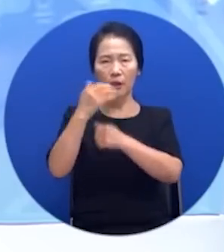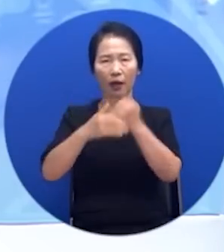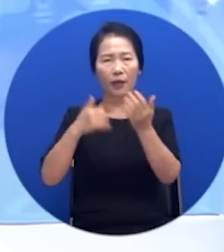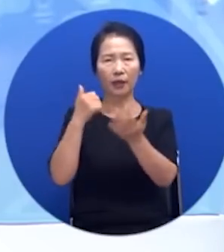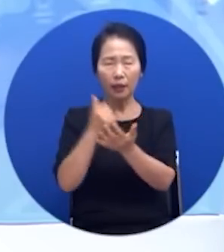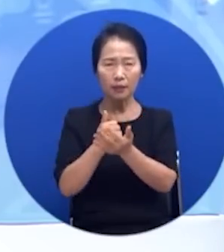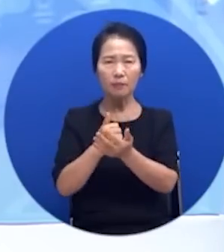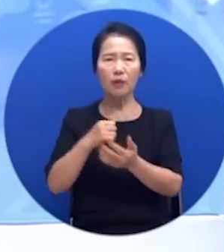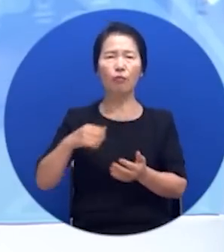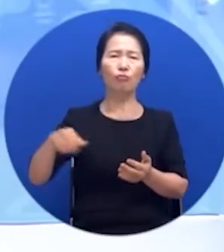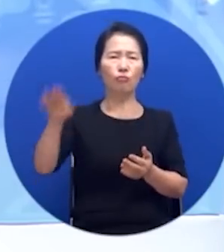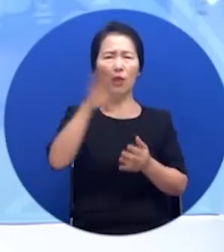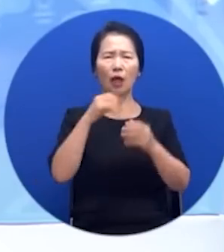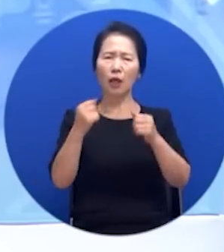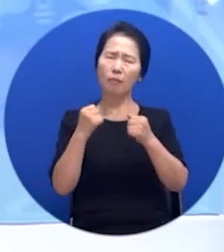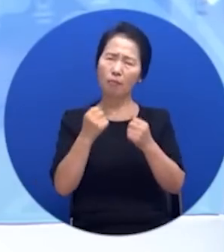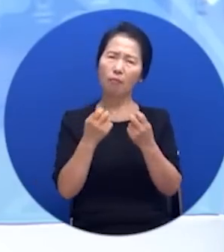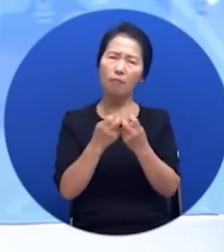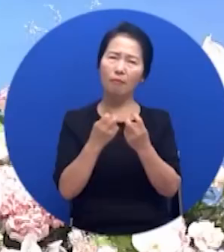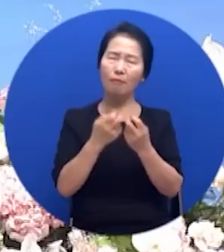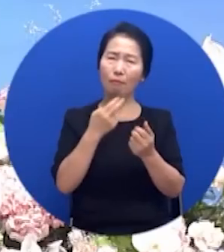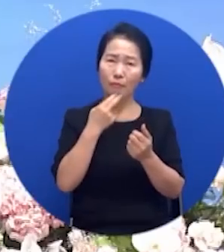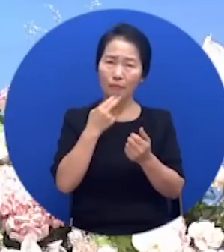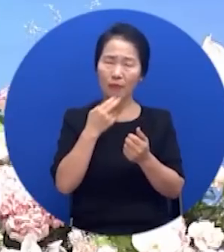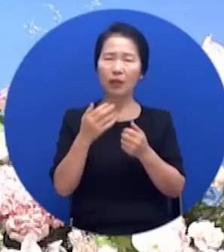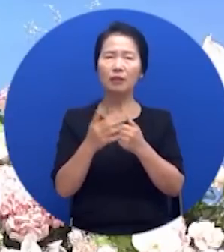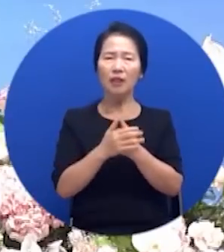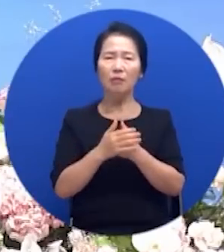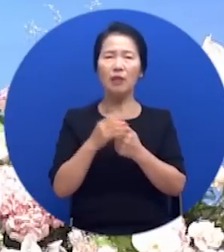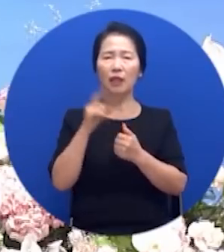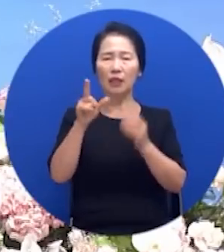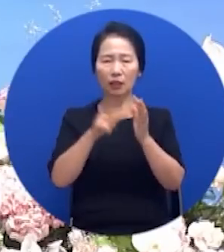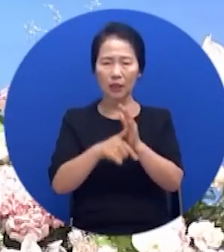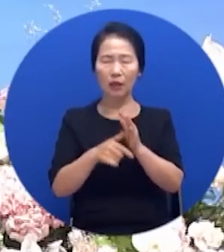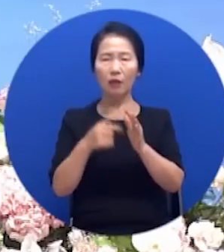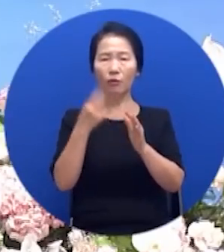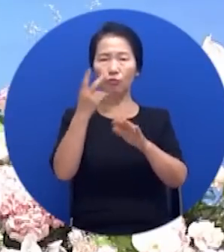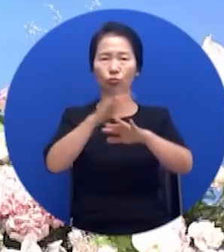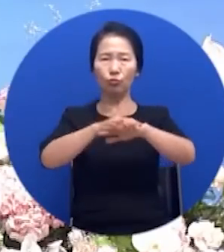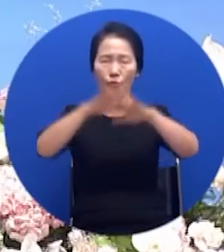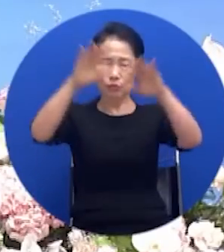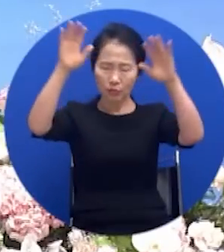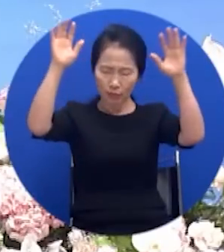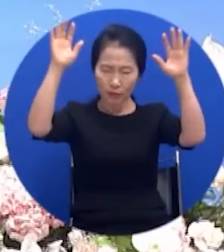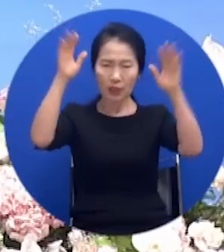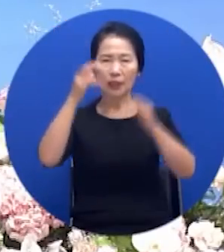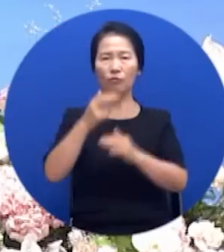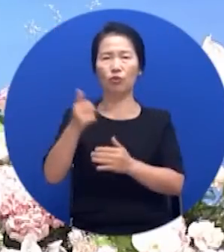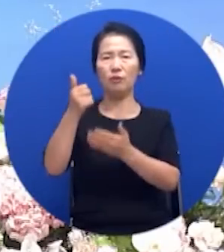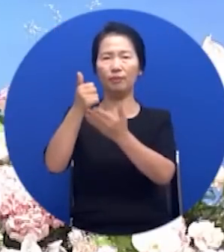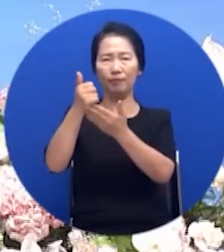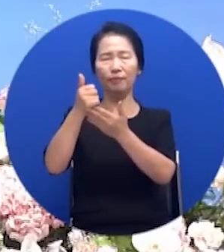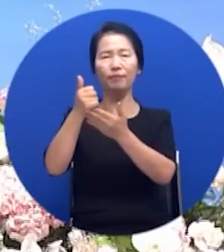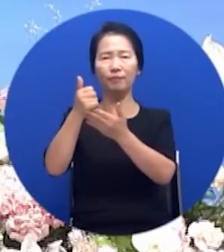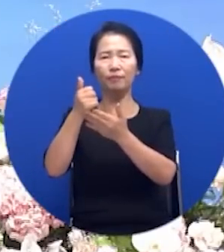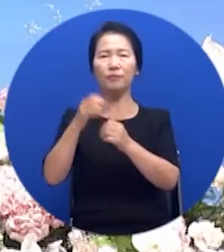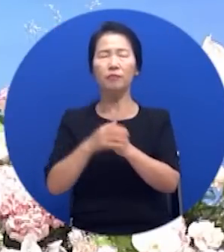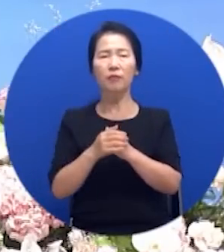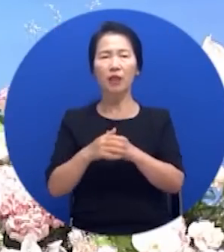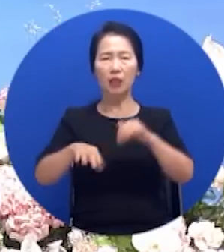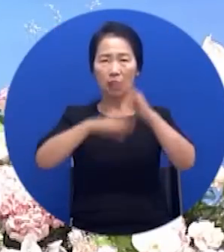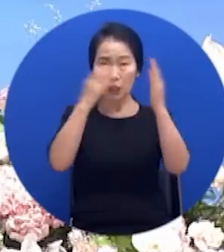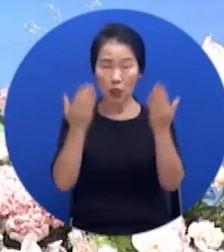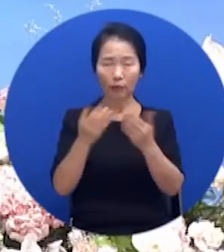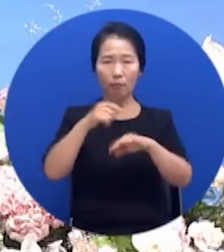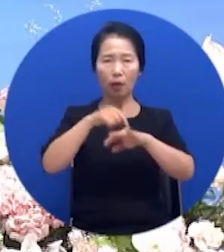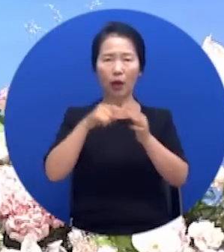힘으로 어찌할 수 없어서 이 시간 두 손을 주님께 들 수밖에 없음을 고백합니다. 전심으로